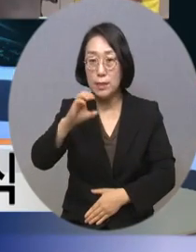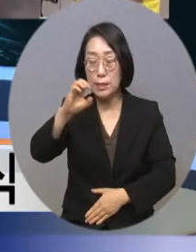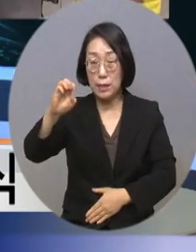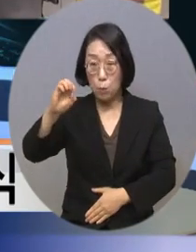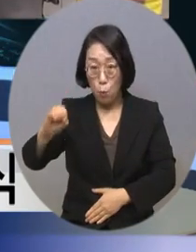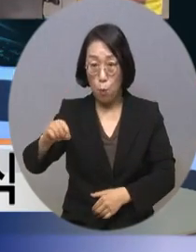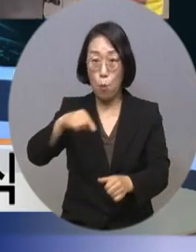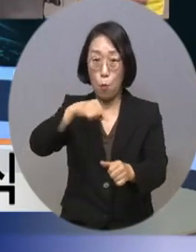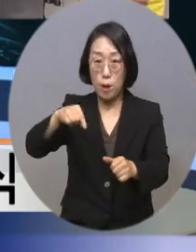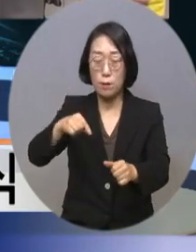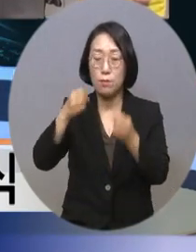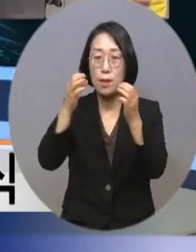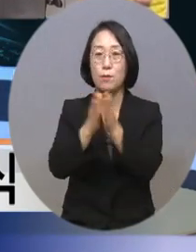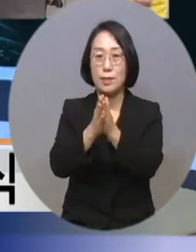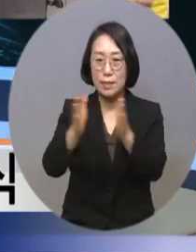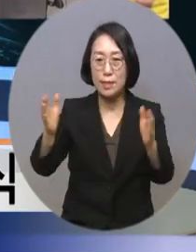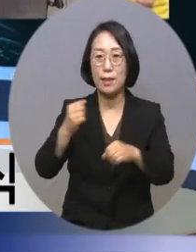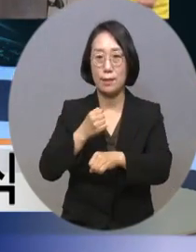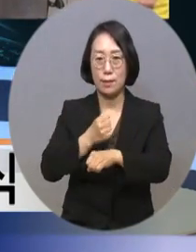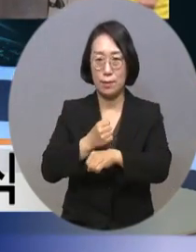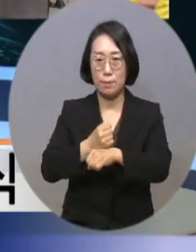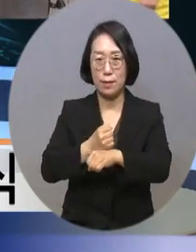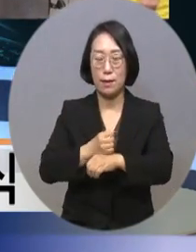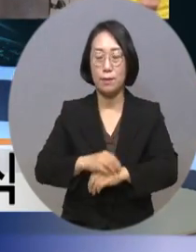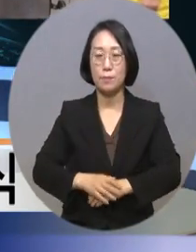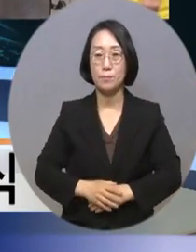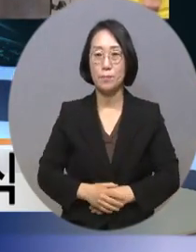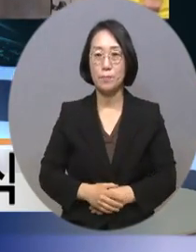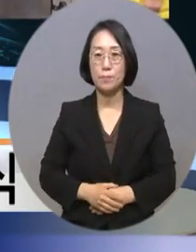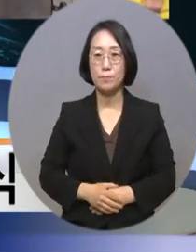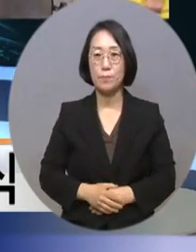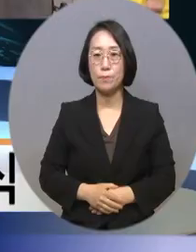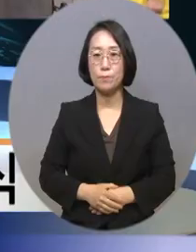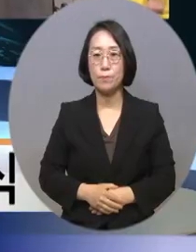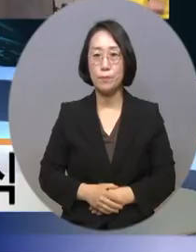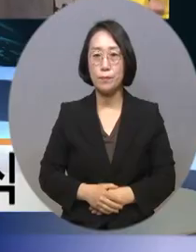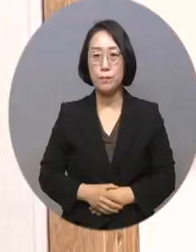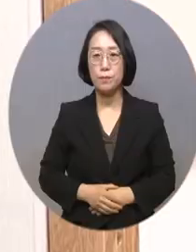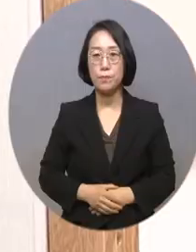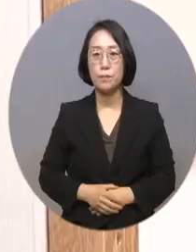새로운 학기가 시작됐습니다. 황병현 기자가 보도합니다.